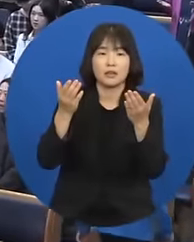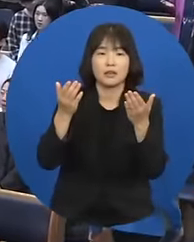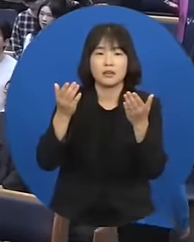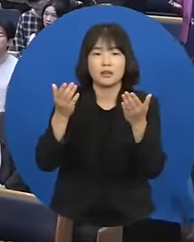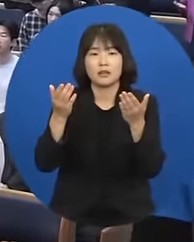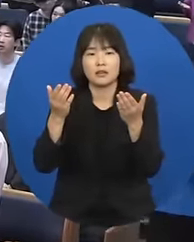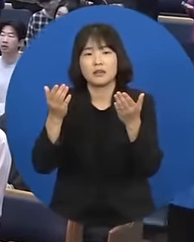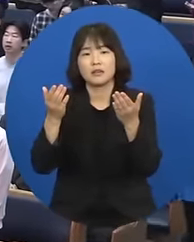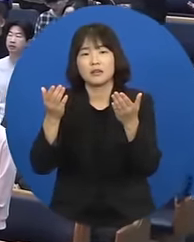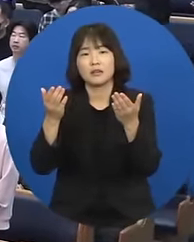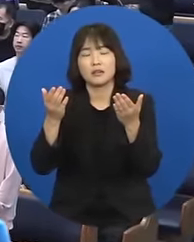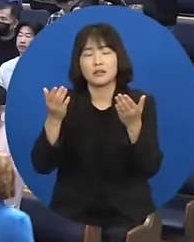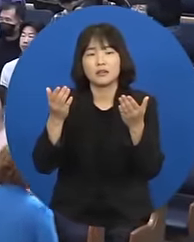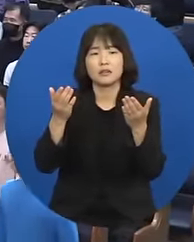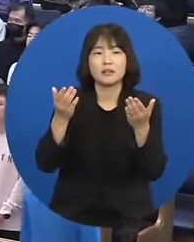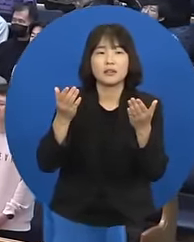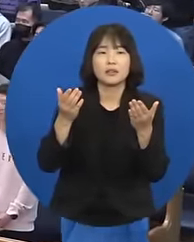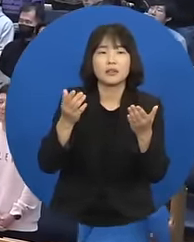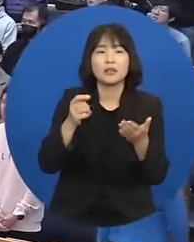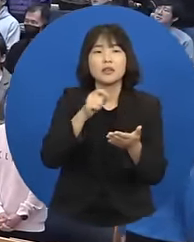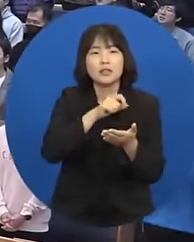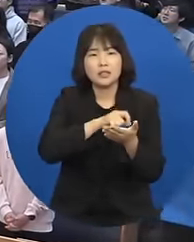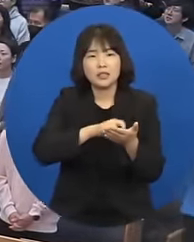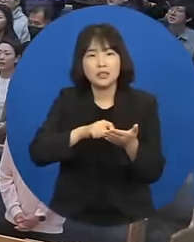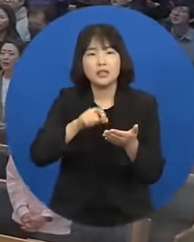예배합니다. 기록된 말씀 힘이 있어서